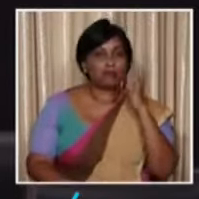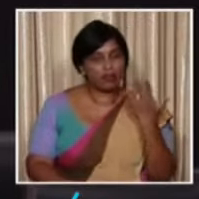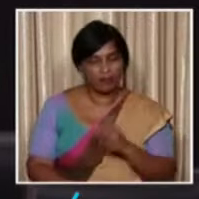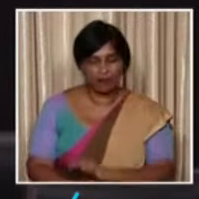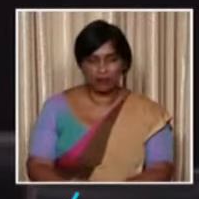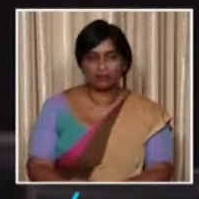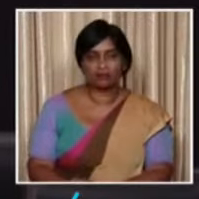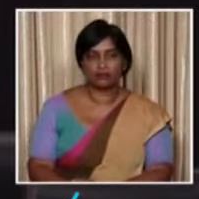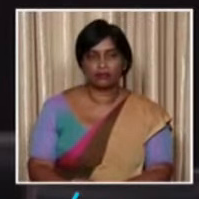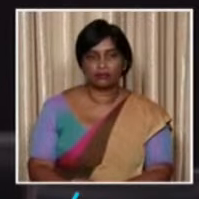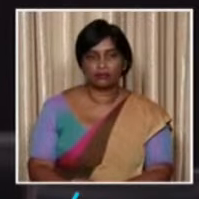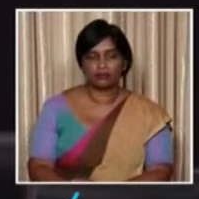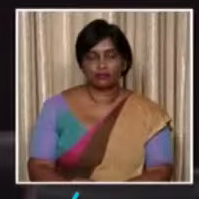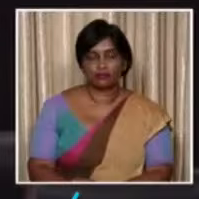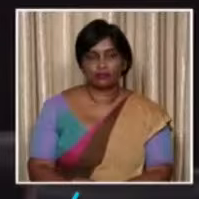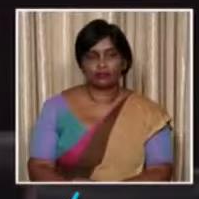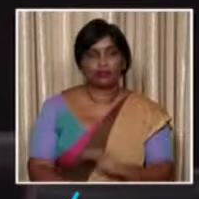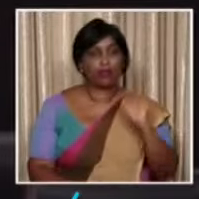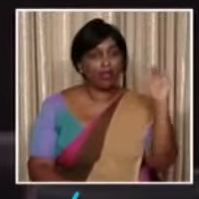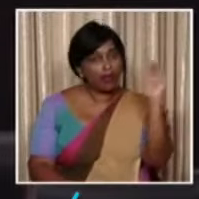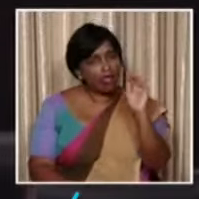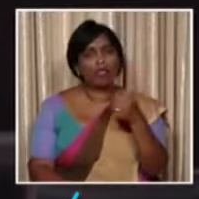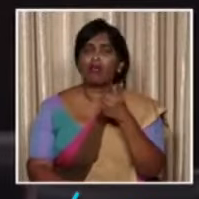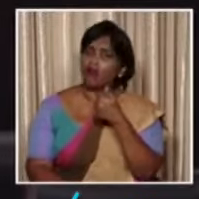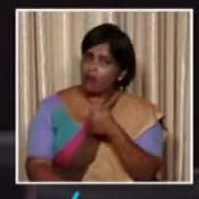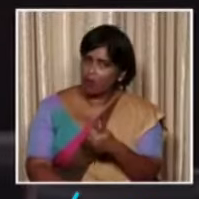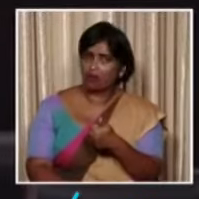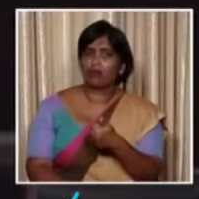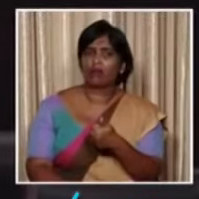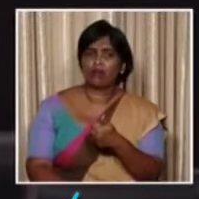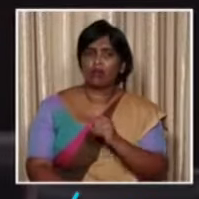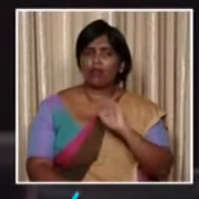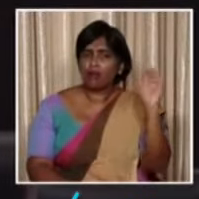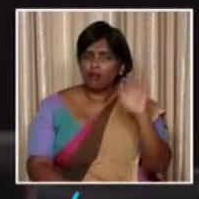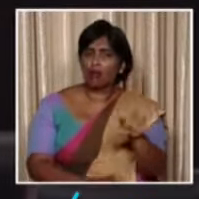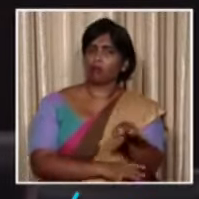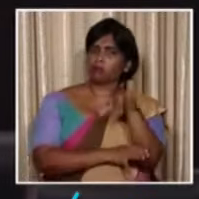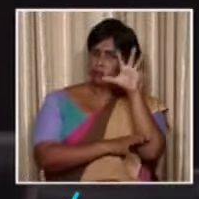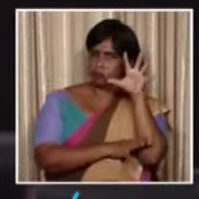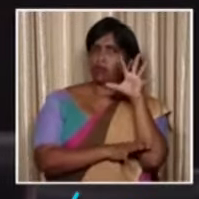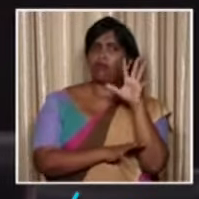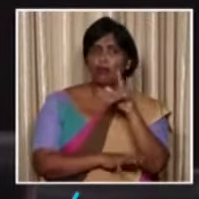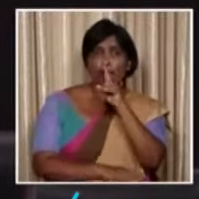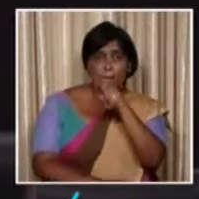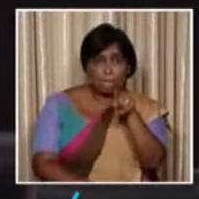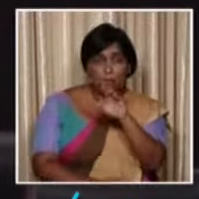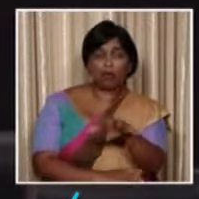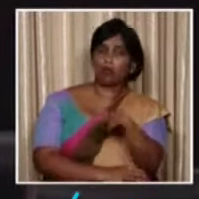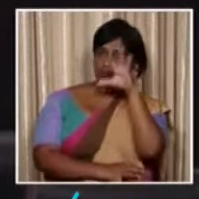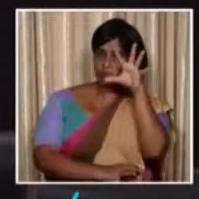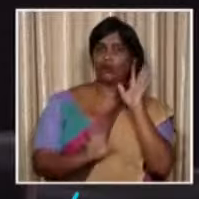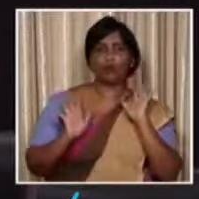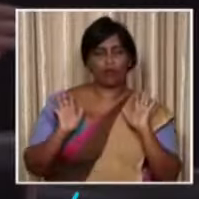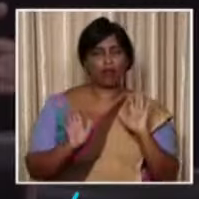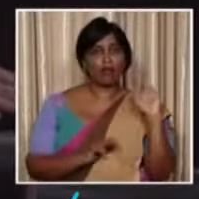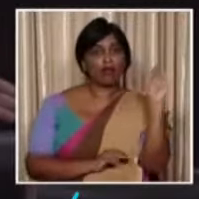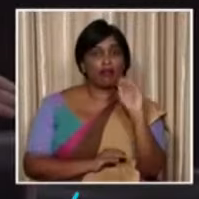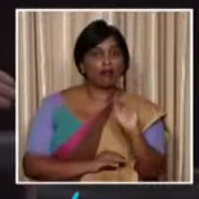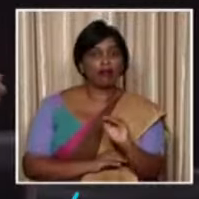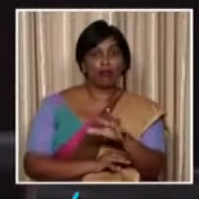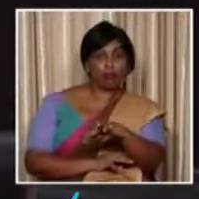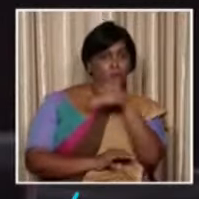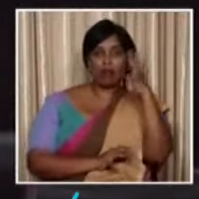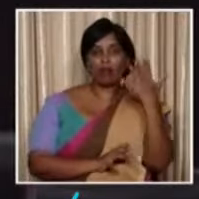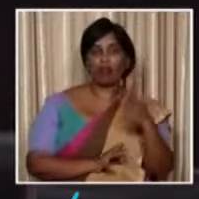දන්නේ ඉතින් නය හොඳයි නය පනේ පුප්පන්න ඕන වැරදි තැනට නය පනේ පිප්පුවේ